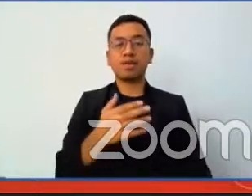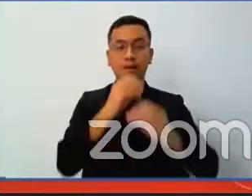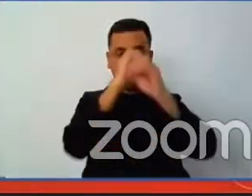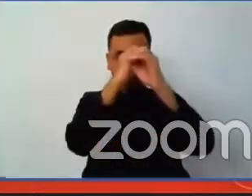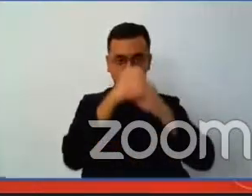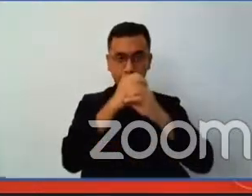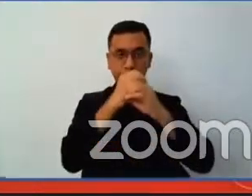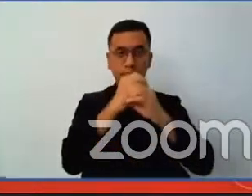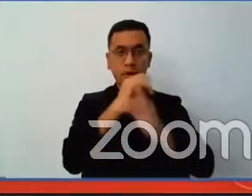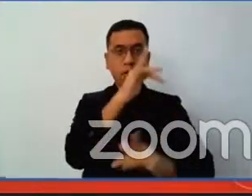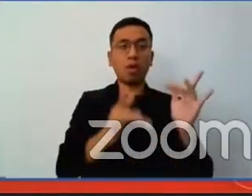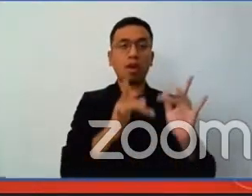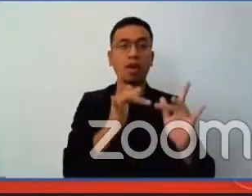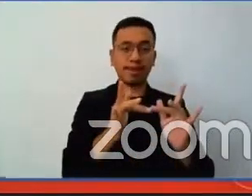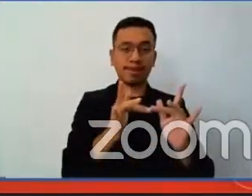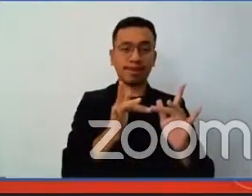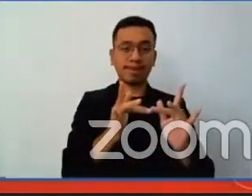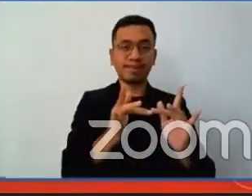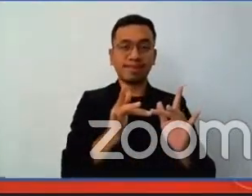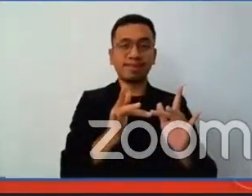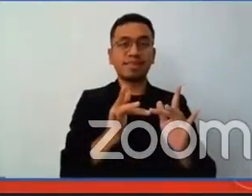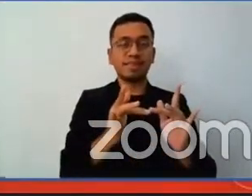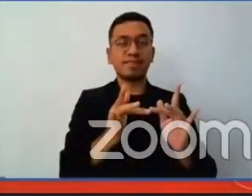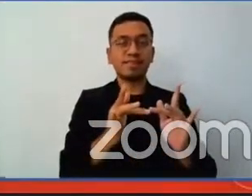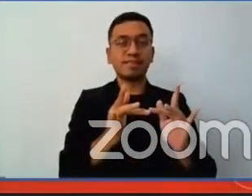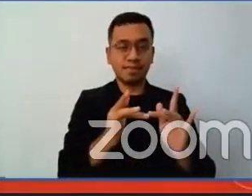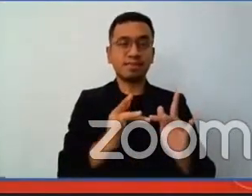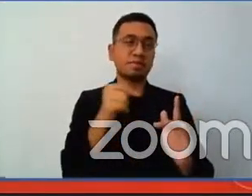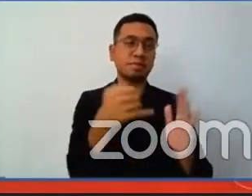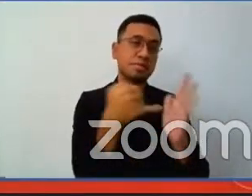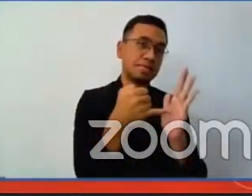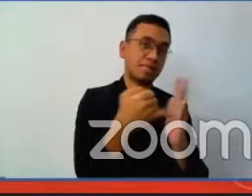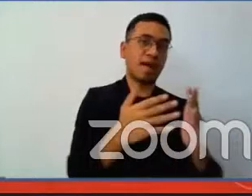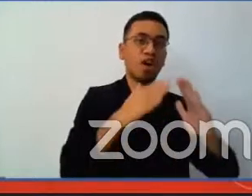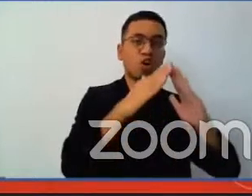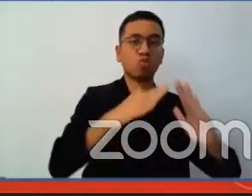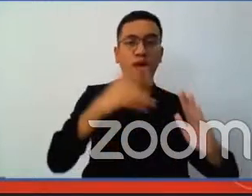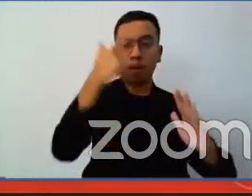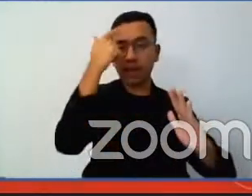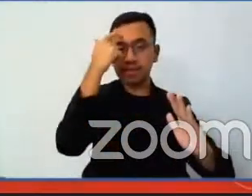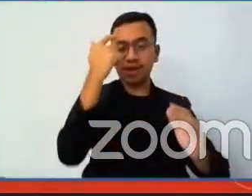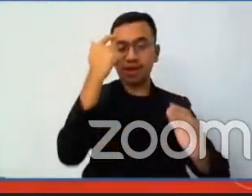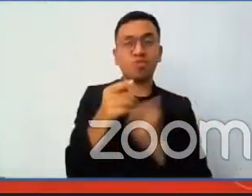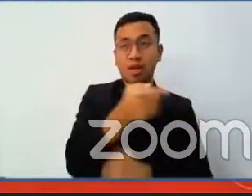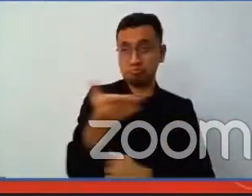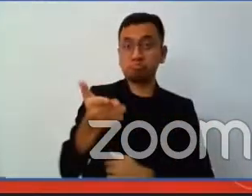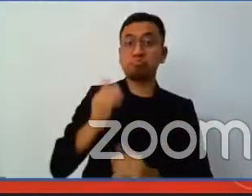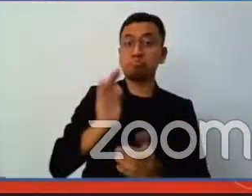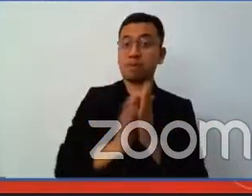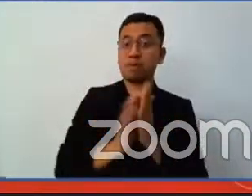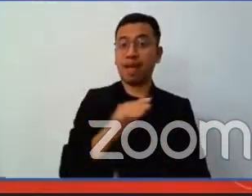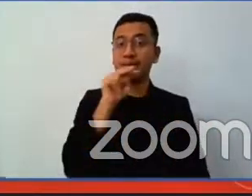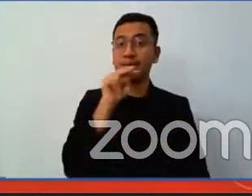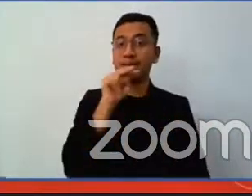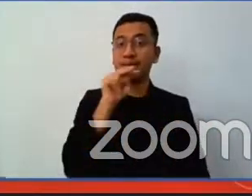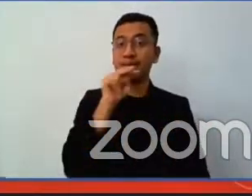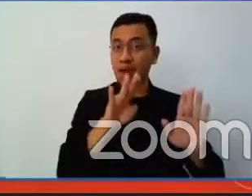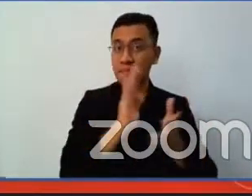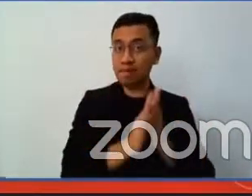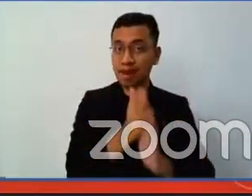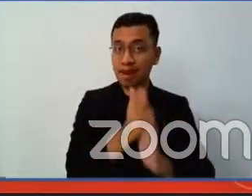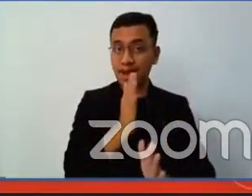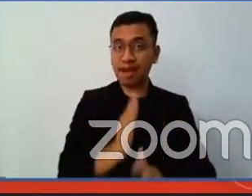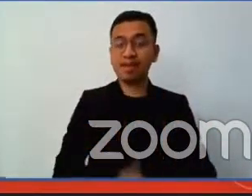Laboratorium Maya atau praktikum yang ada di dalam rumah belajar yang mungkin Bapak dan Ibu sudah akses. Yang pertama itu